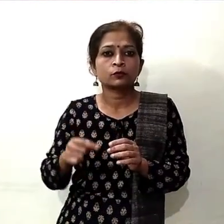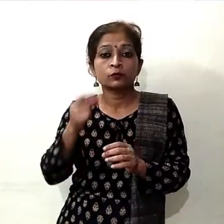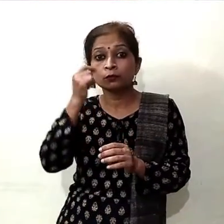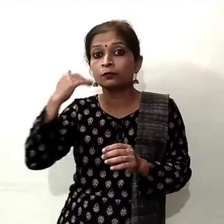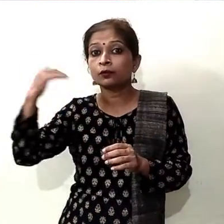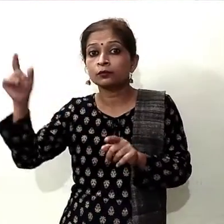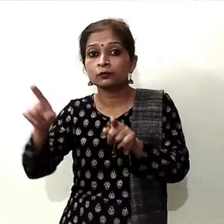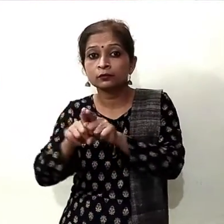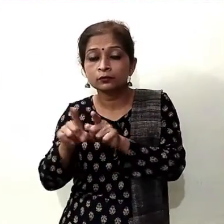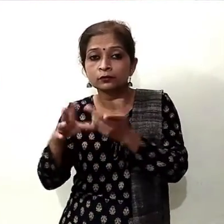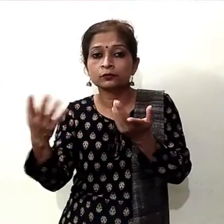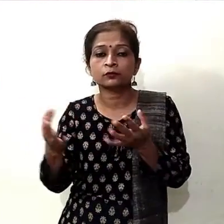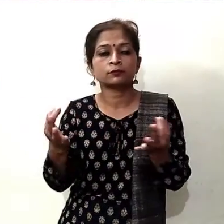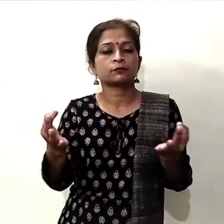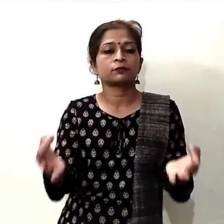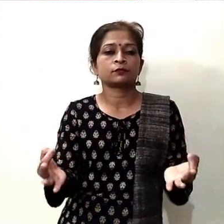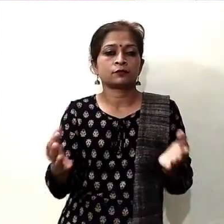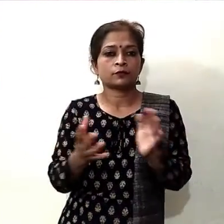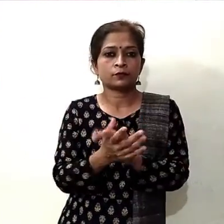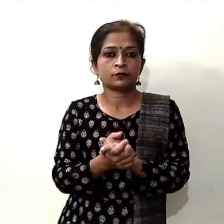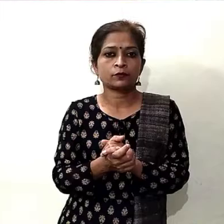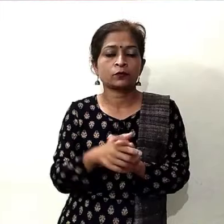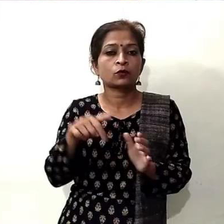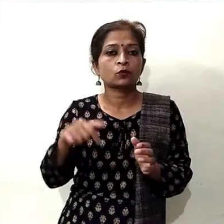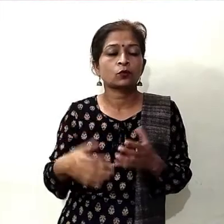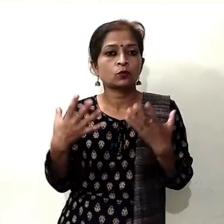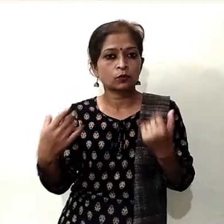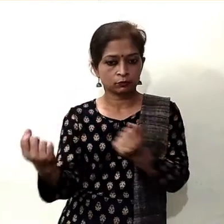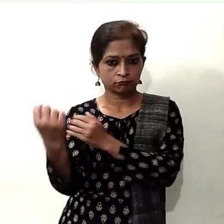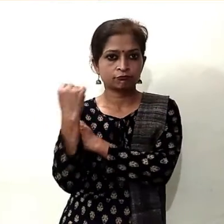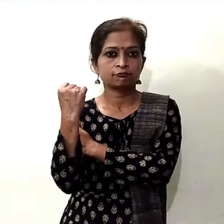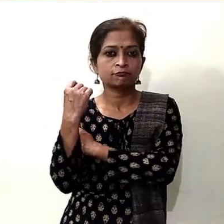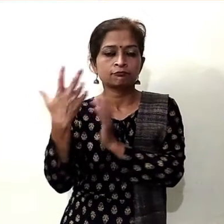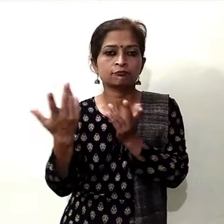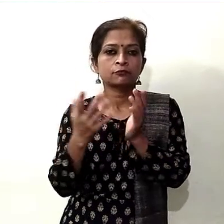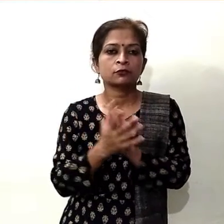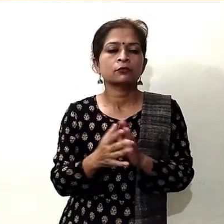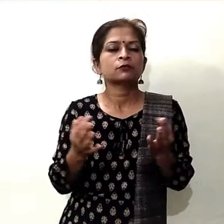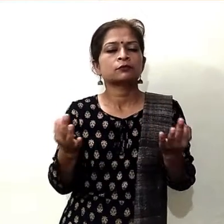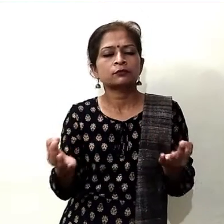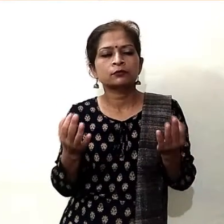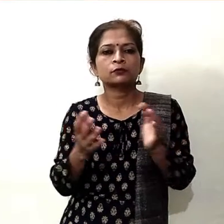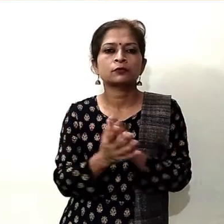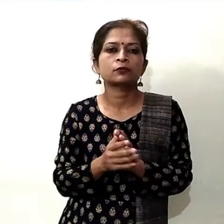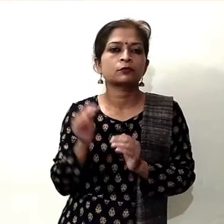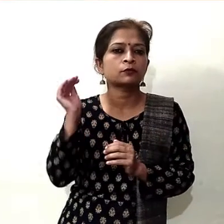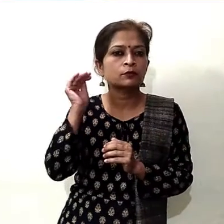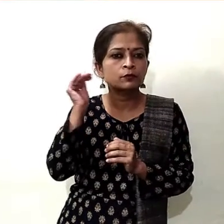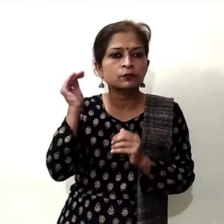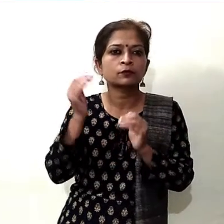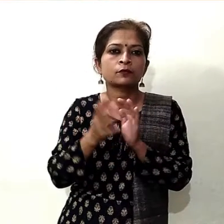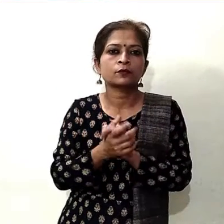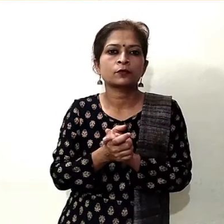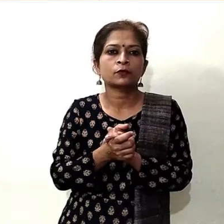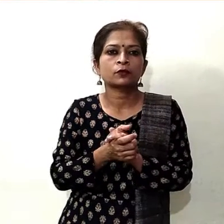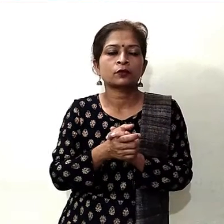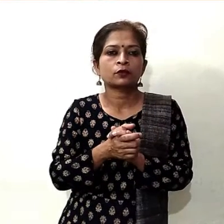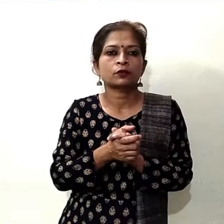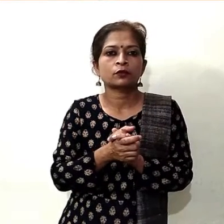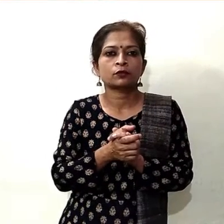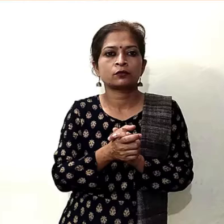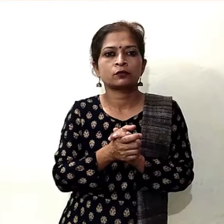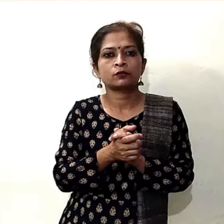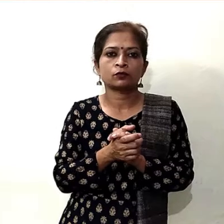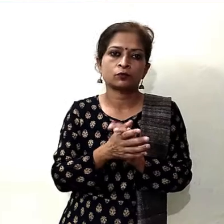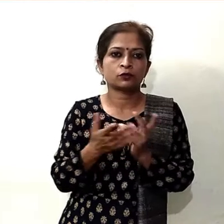थे जी। और शक्तियां चाहते थे। तो तपस्या करते करते भोलेनाथ प्रसन्न हुए, माँ पार्वती के साथ प्रकट